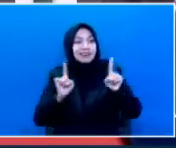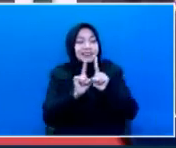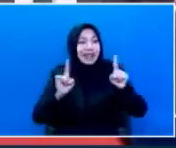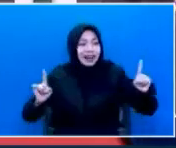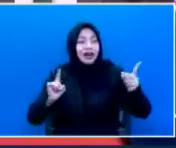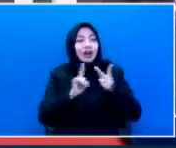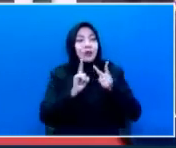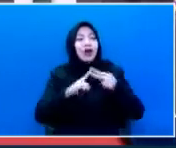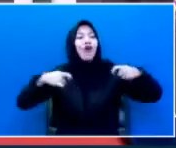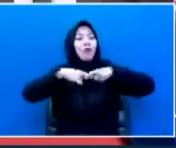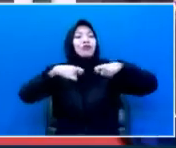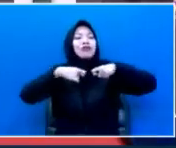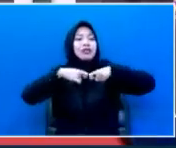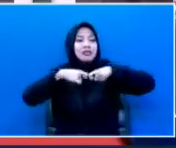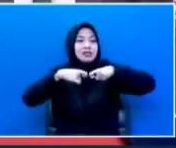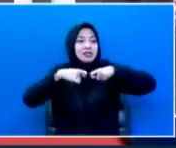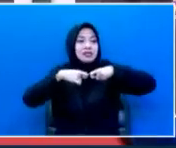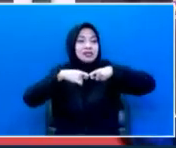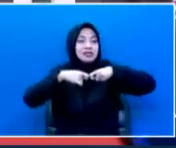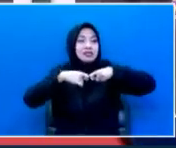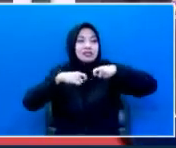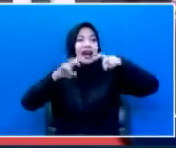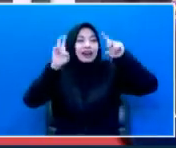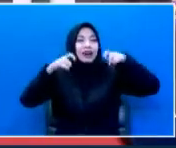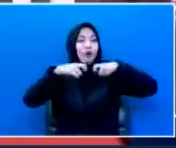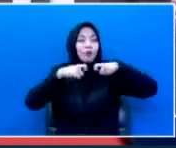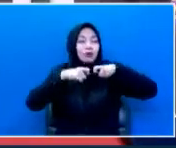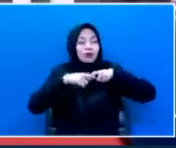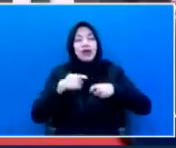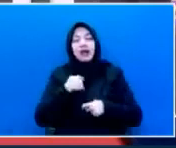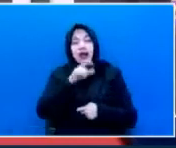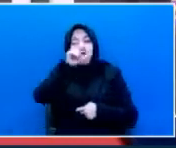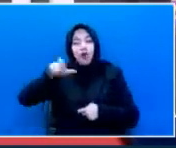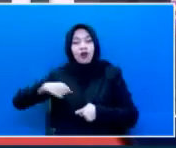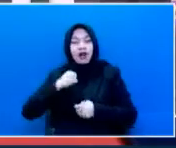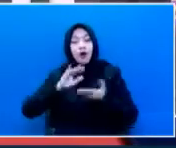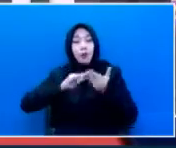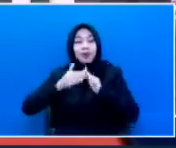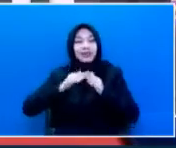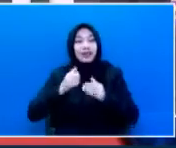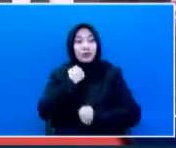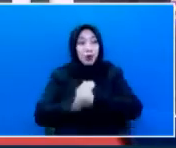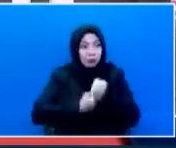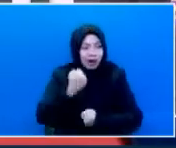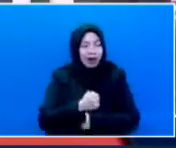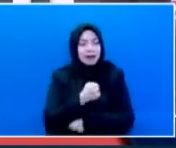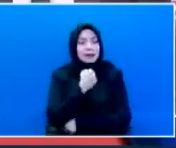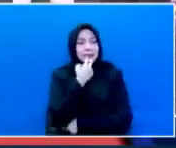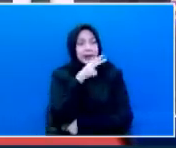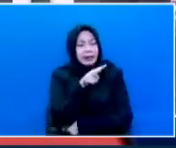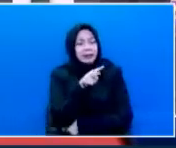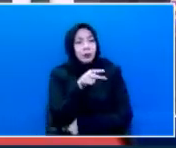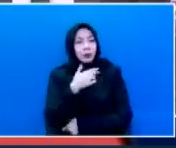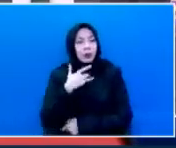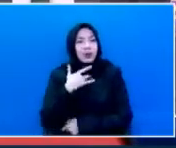partai oposisi jadi ada semacam kekhawatiran dari kalangan bisnis community ini yang saya Dengar langsung ya karena saya